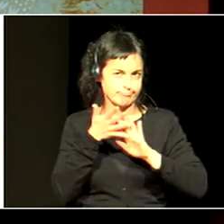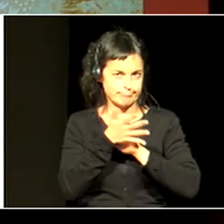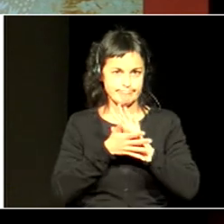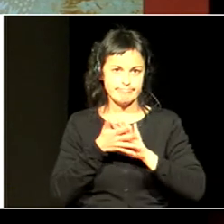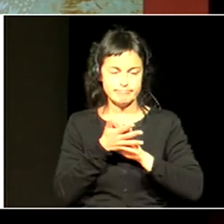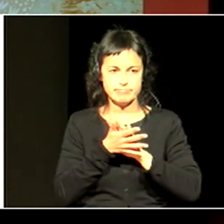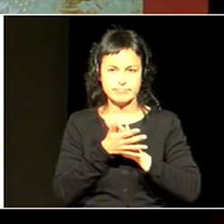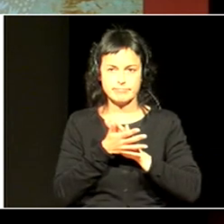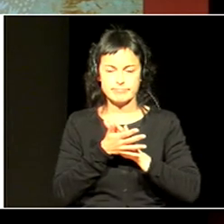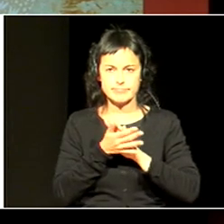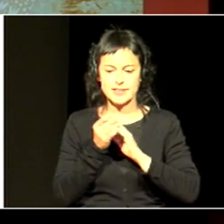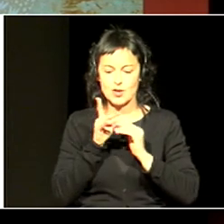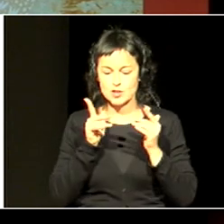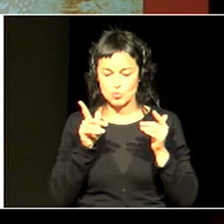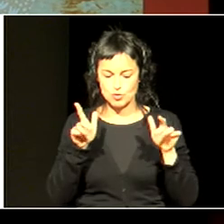bat ikusteko